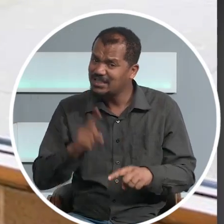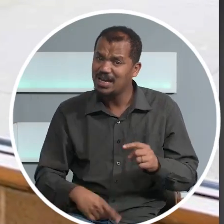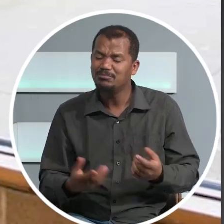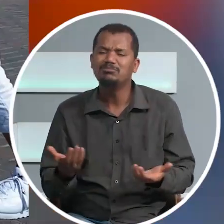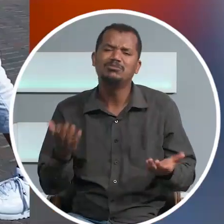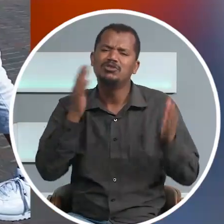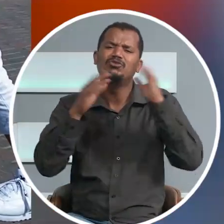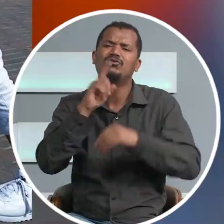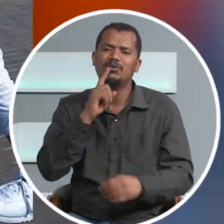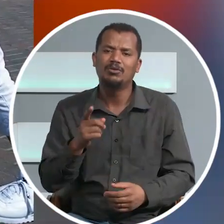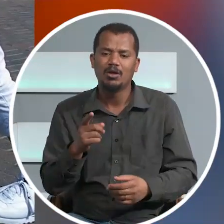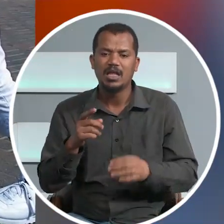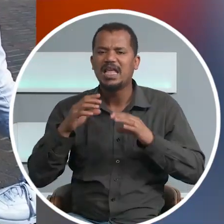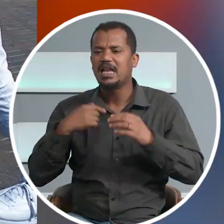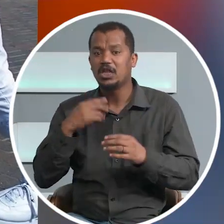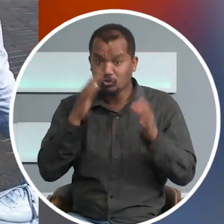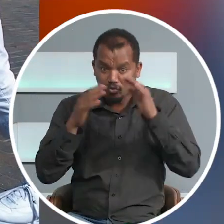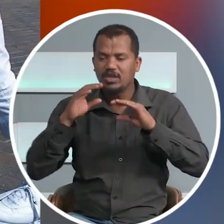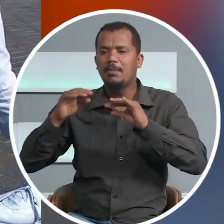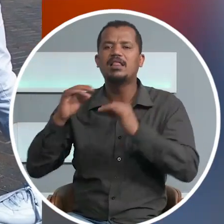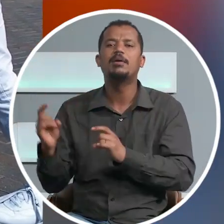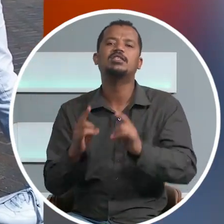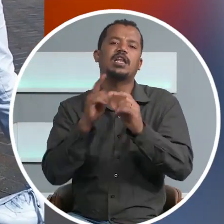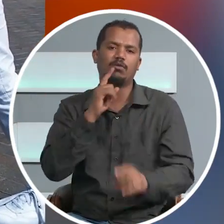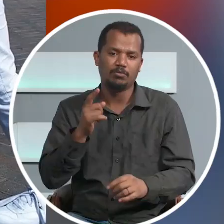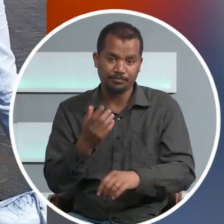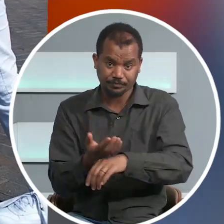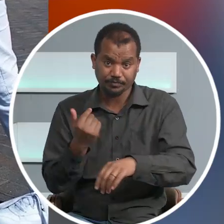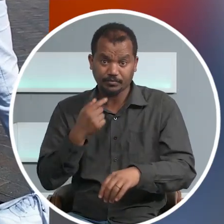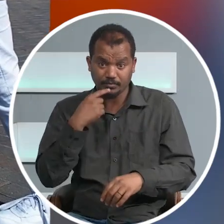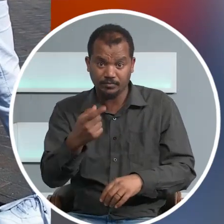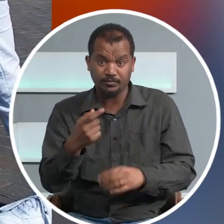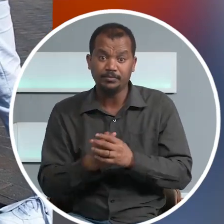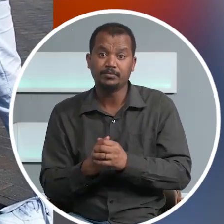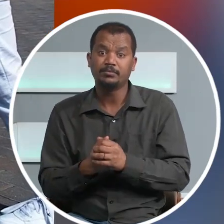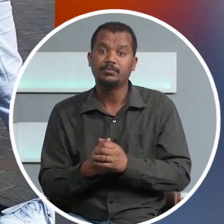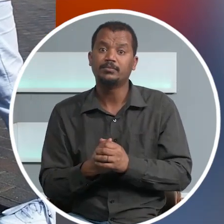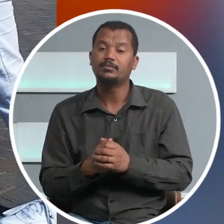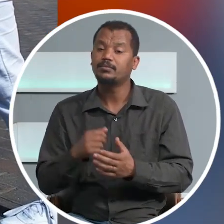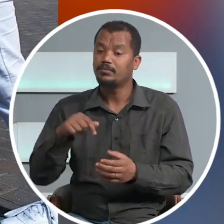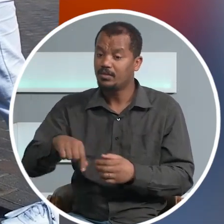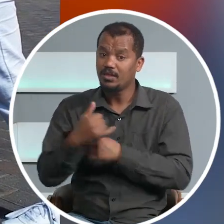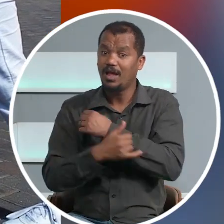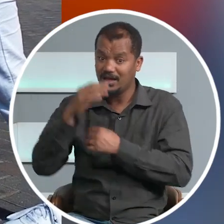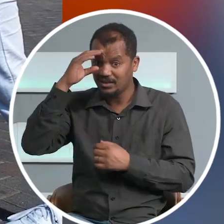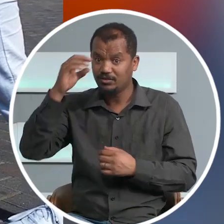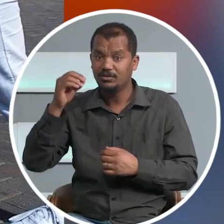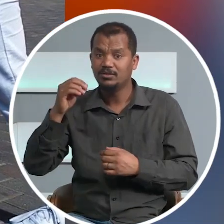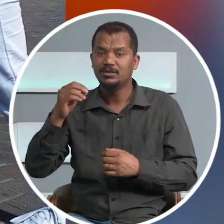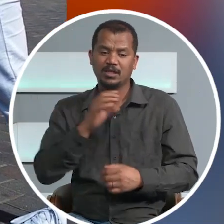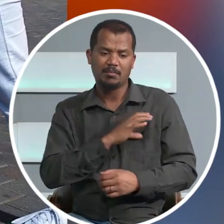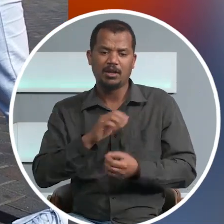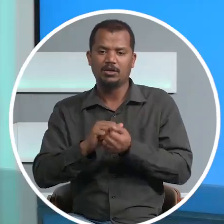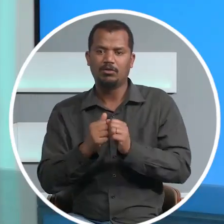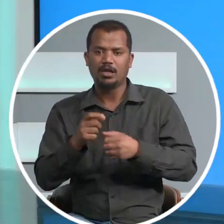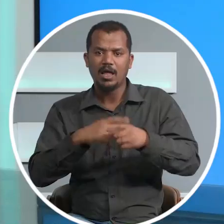ምንድነው ችግሩ ችግሩ የማስተማሪያ ዘዴ ይመስለኛል አሁን ቀድም እንዳልኩሽ ትምርትን እዚህ ሀገር ሰው